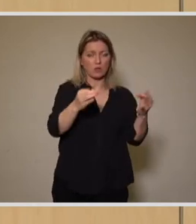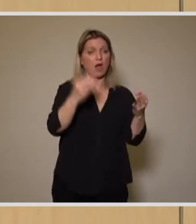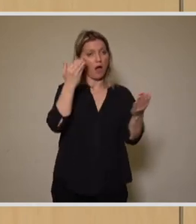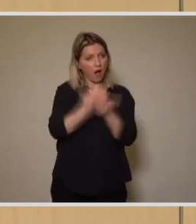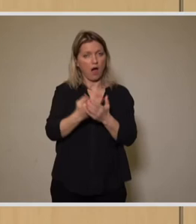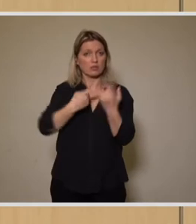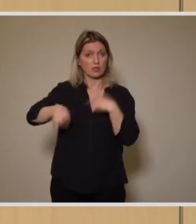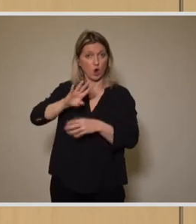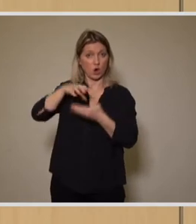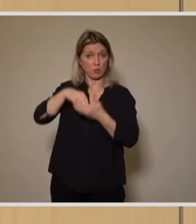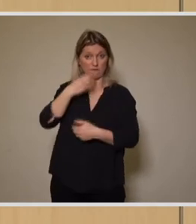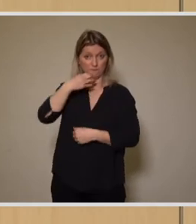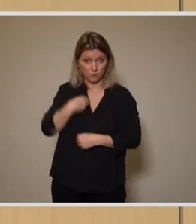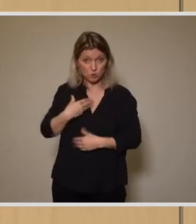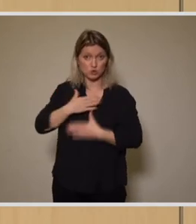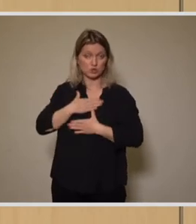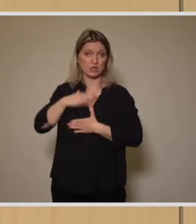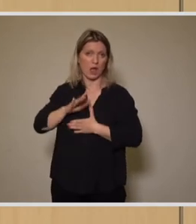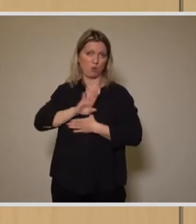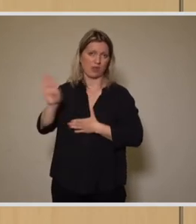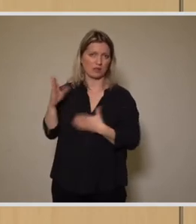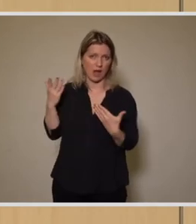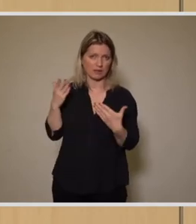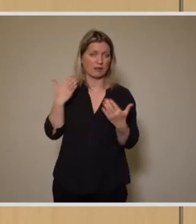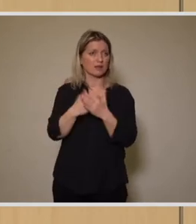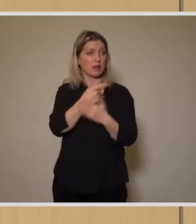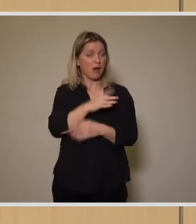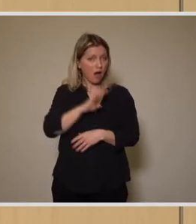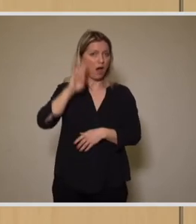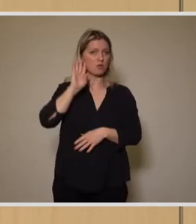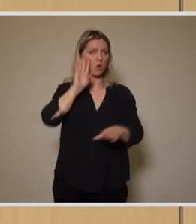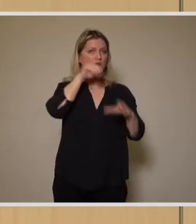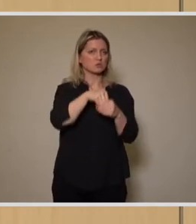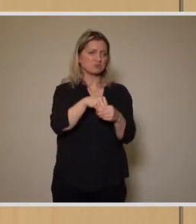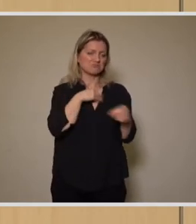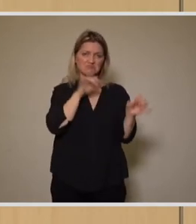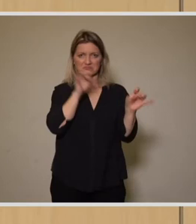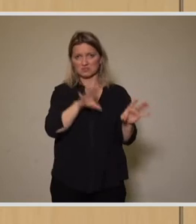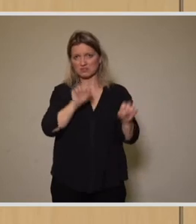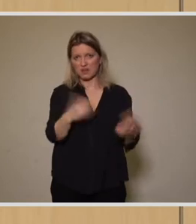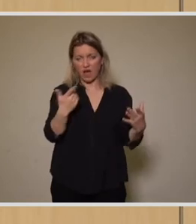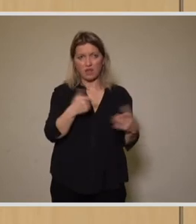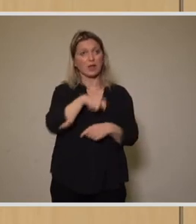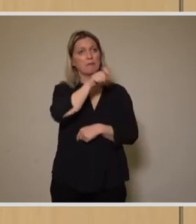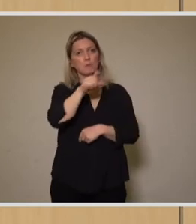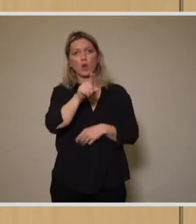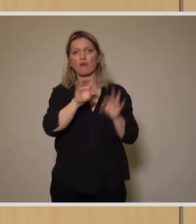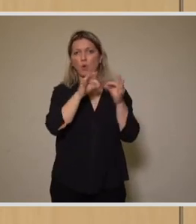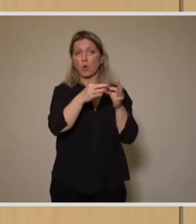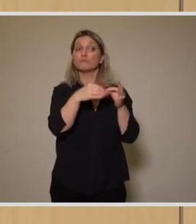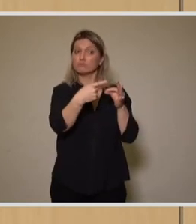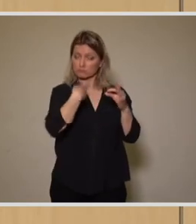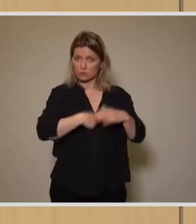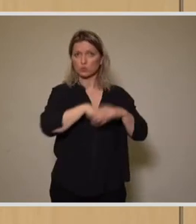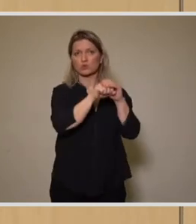kommunal? Ja oder nein? Und deswegen sagen wir, diese Anhörung ist verzichtbar. Das Bürgerforum, das unterstützen wir als